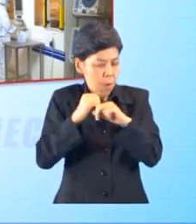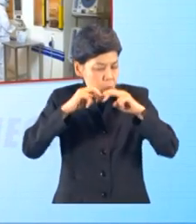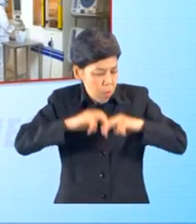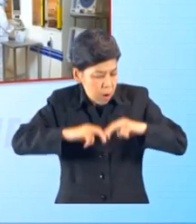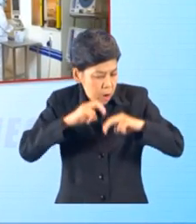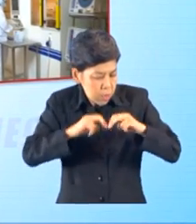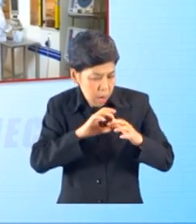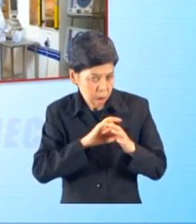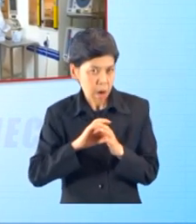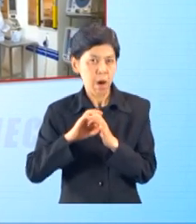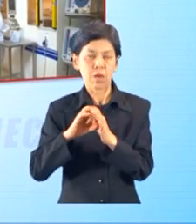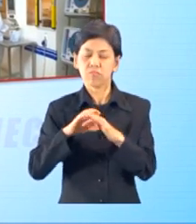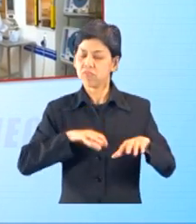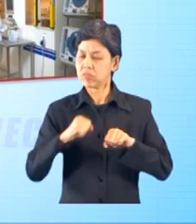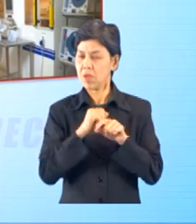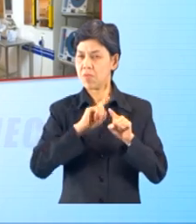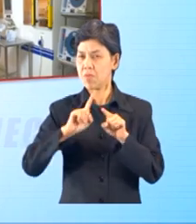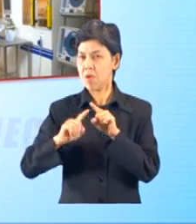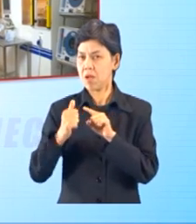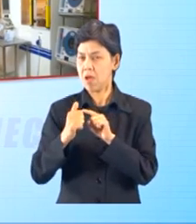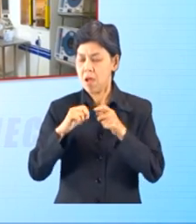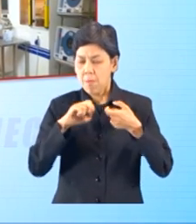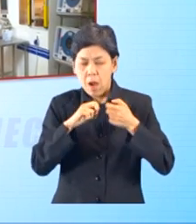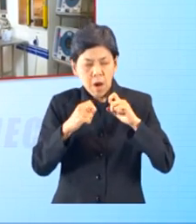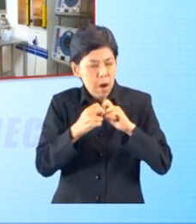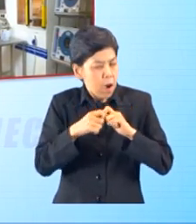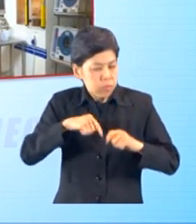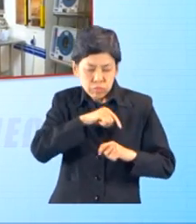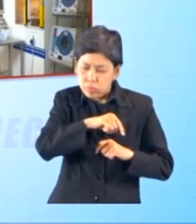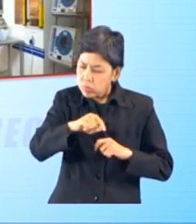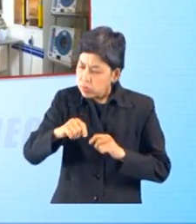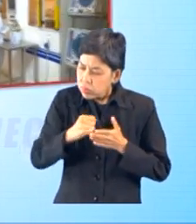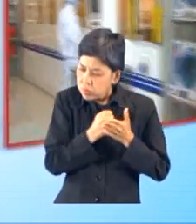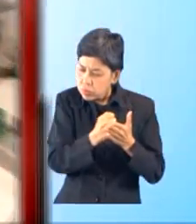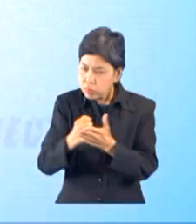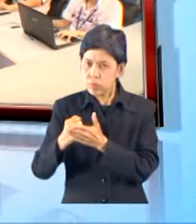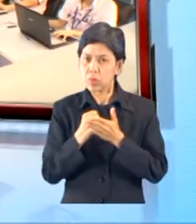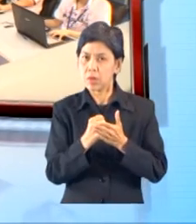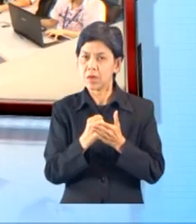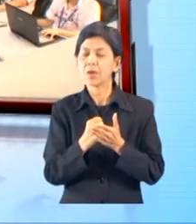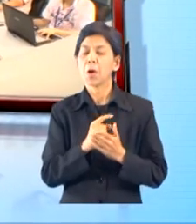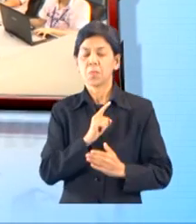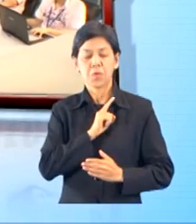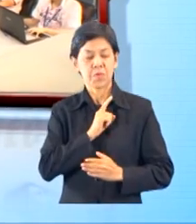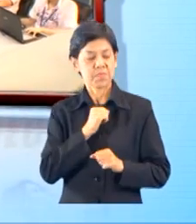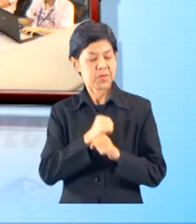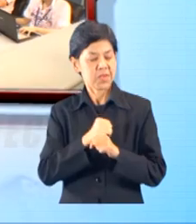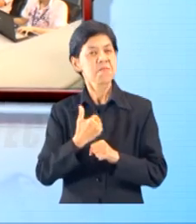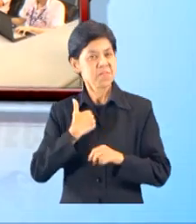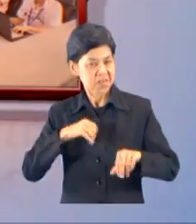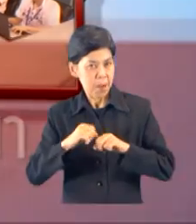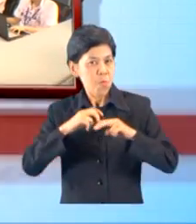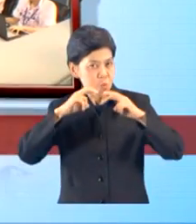ร์ให้สามารถนำมาตอบสนองการใช้งานและแก้ไขปัญหาของทุกภาคส่วนในสังคมโดยมีภารกิจหลัก